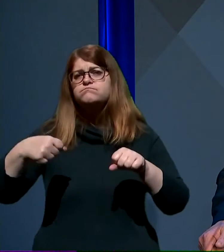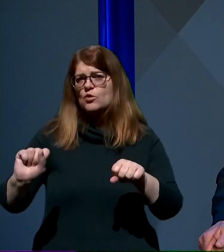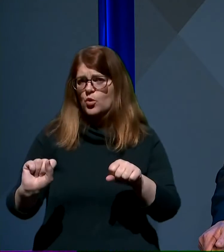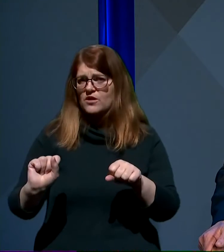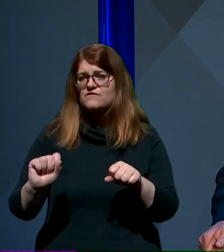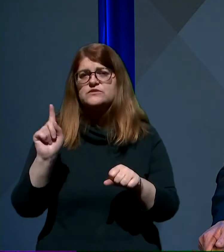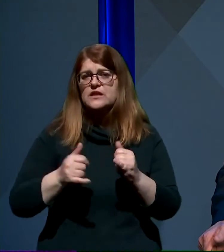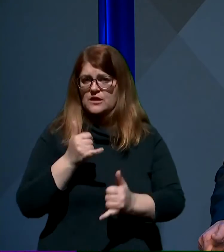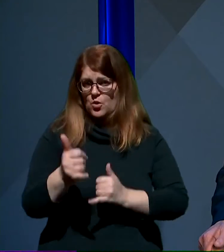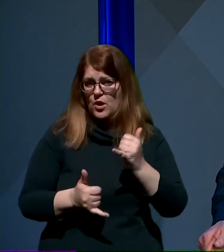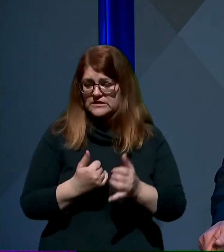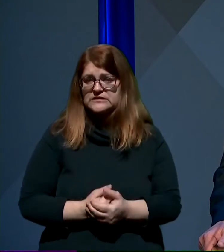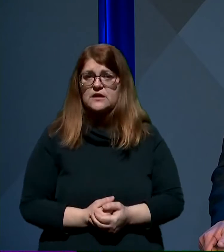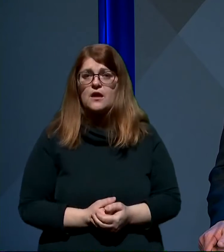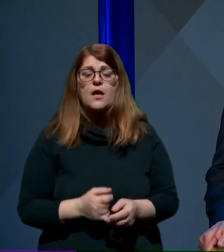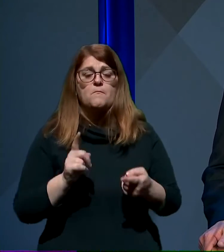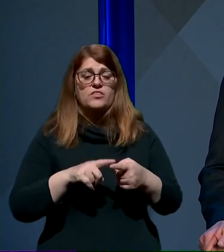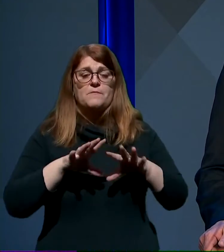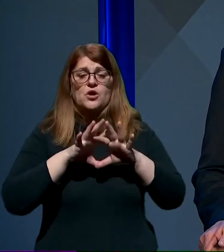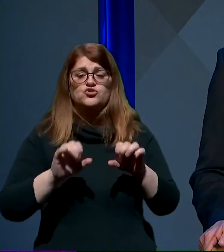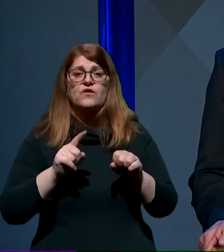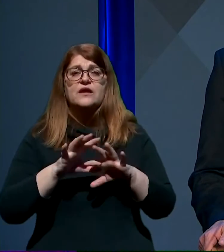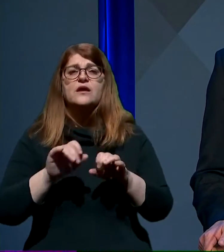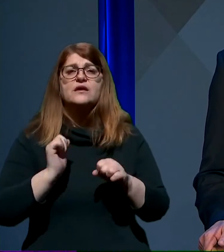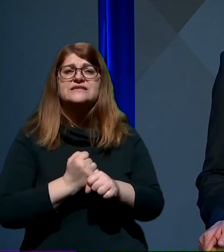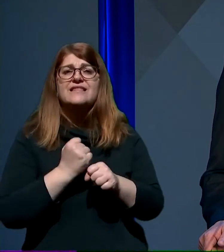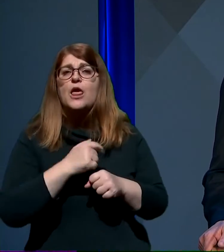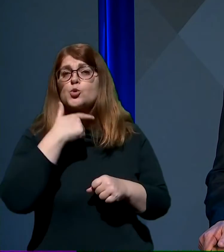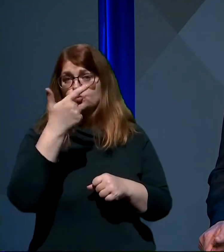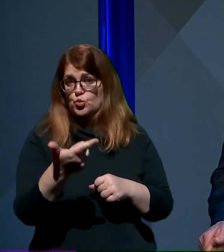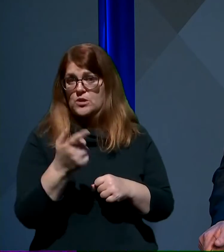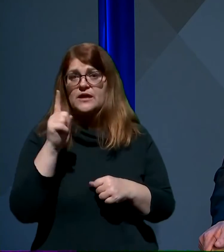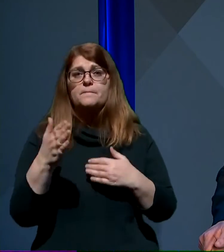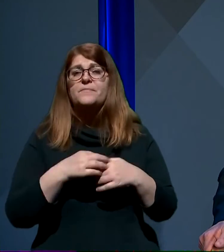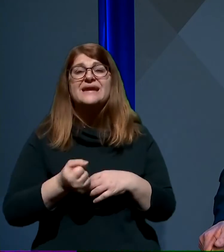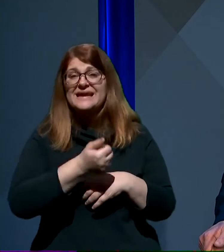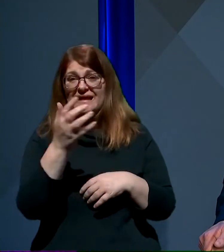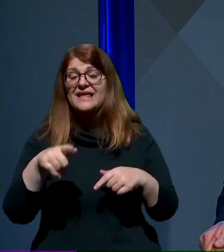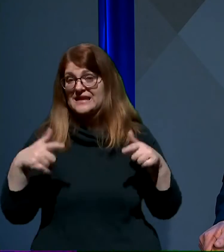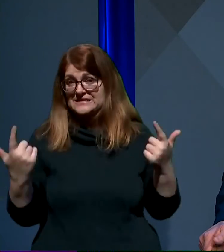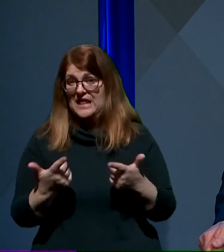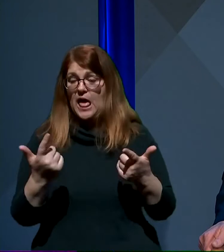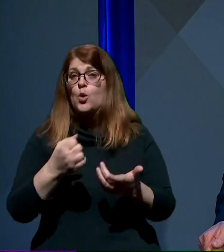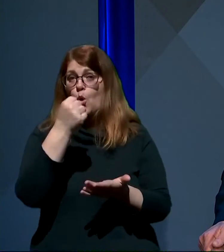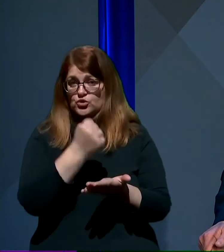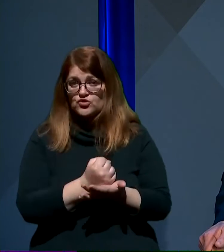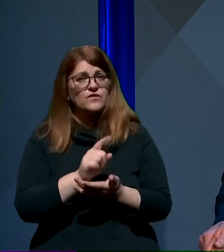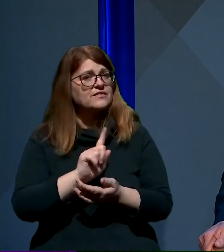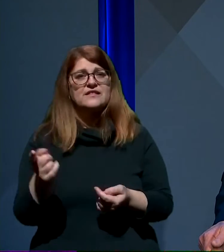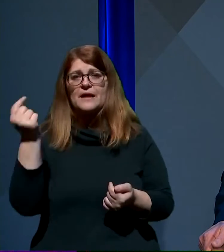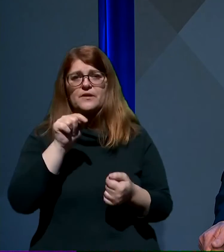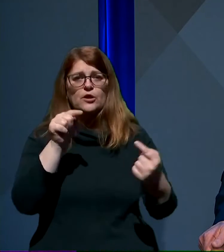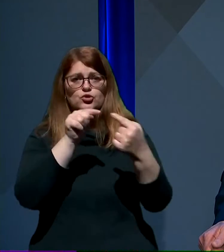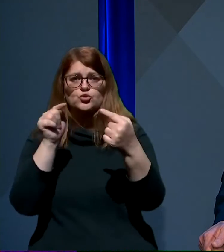in koles. Storitve, ki se upravljajo na prostem in pri katerih se lahko zagotovi, da ne prihaja do